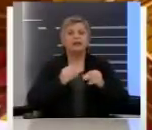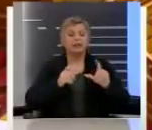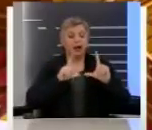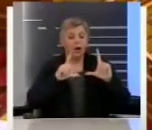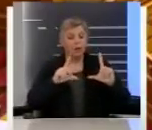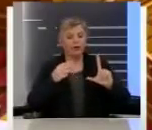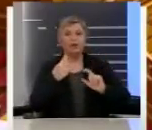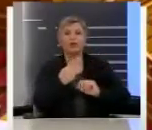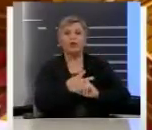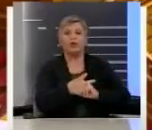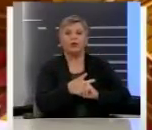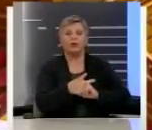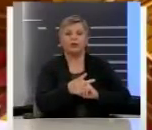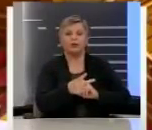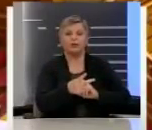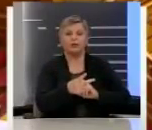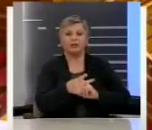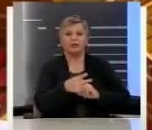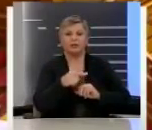Γιατί ξέρετε,